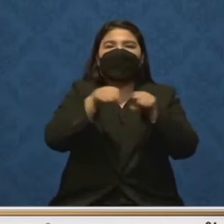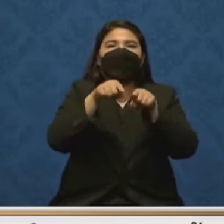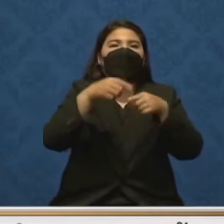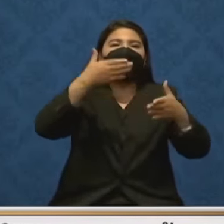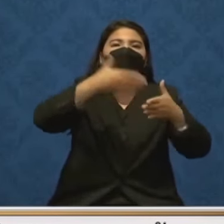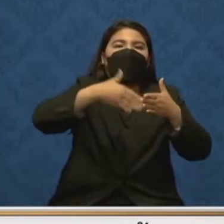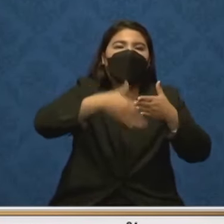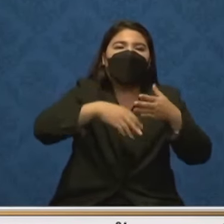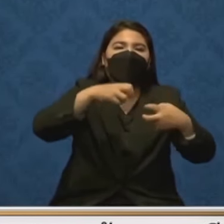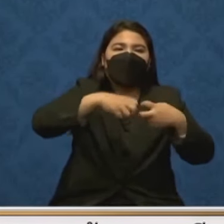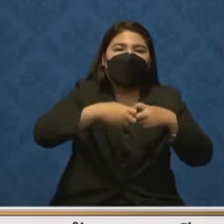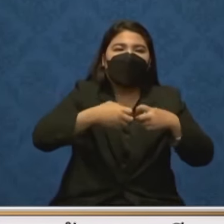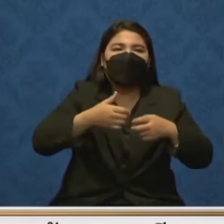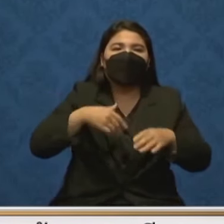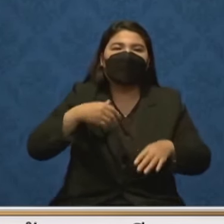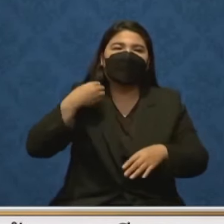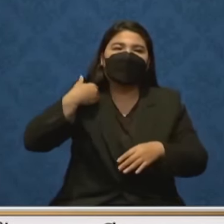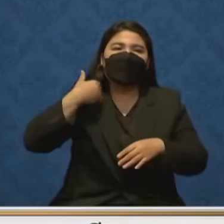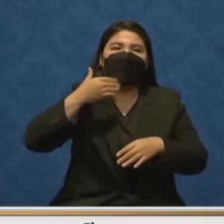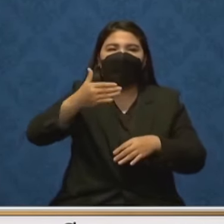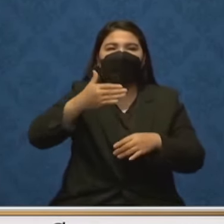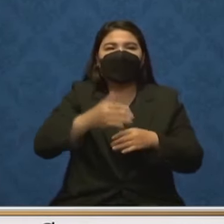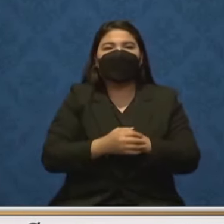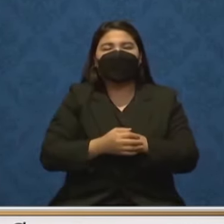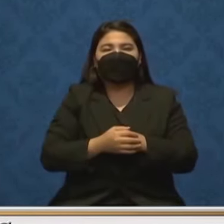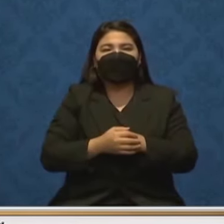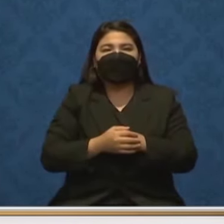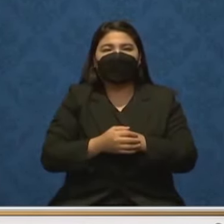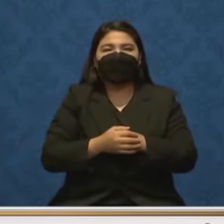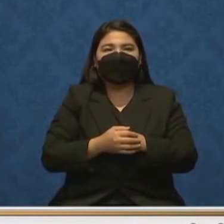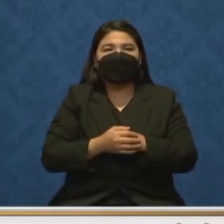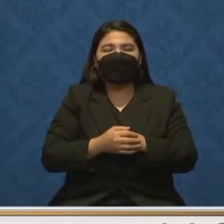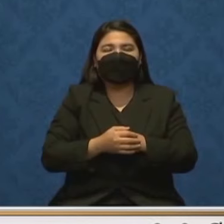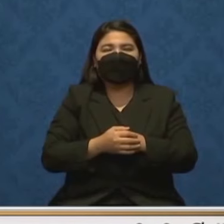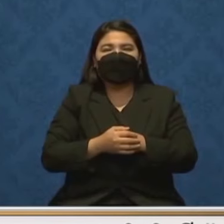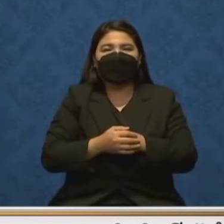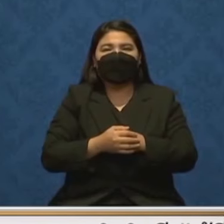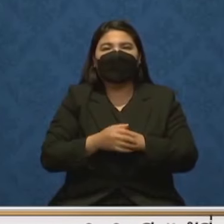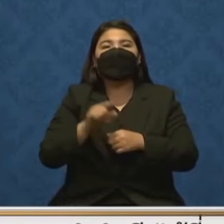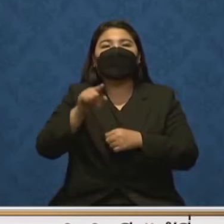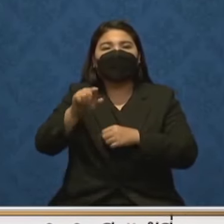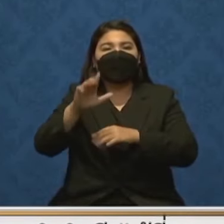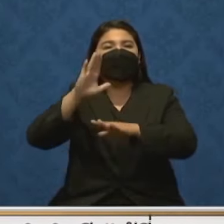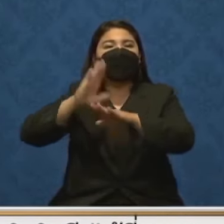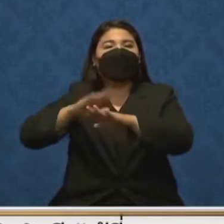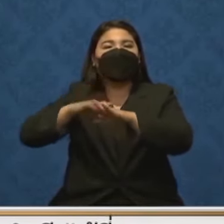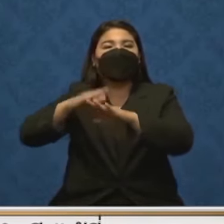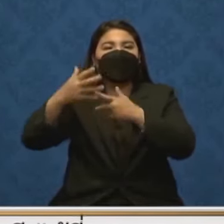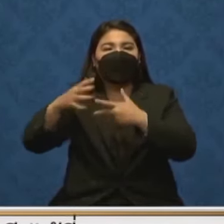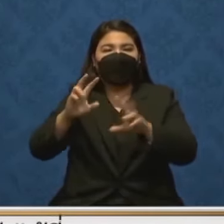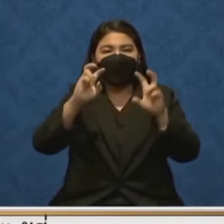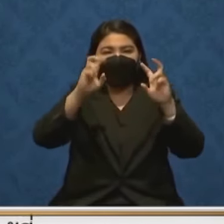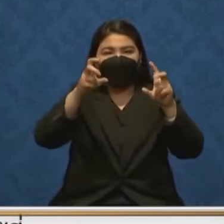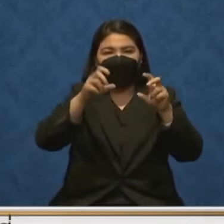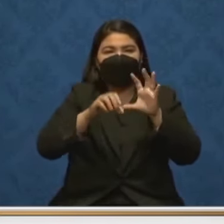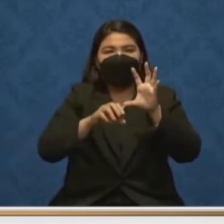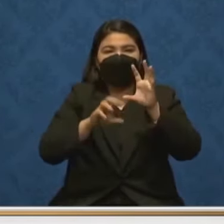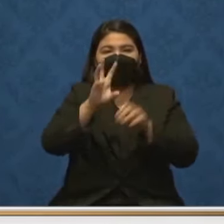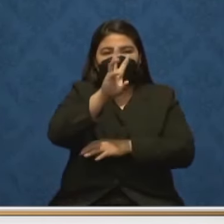งบประมาณรายจ่ายย้อนหลังขณะที่กำคำรักแท้ที่จริงแล้วได้เตือนไว้ในคอก 69นะครับ